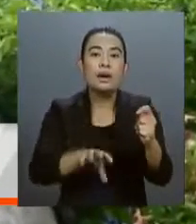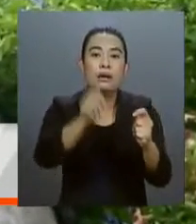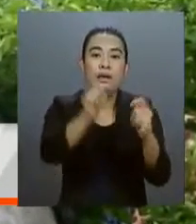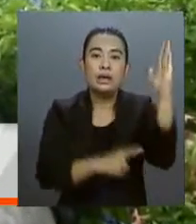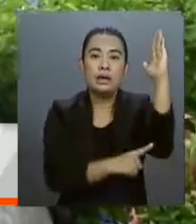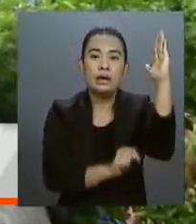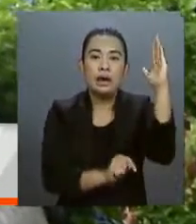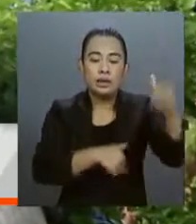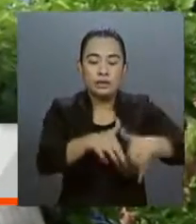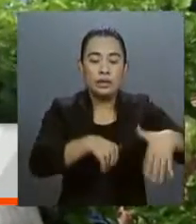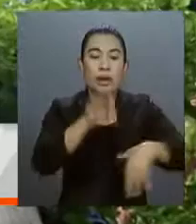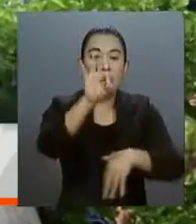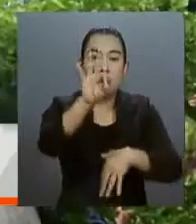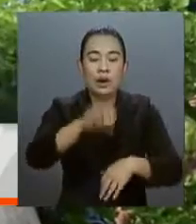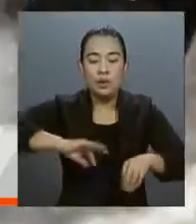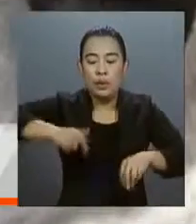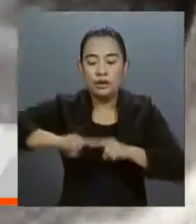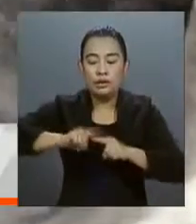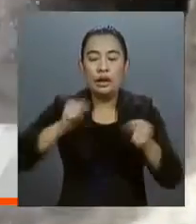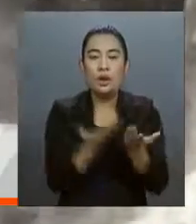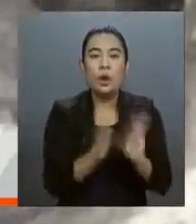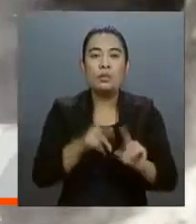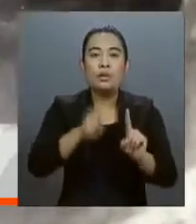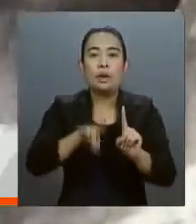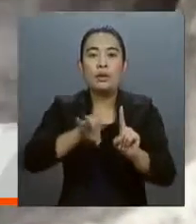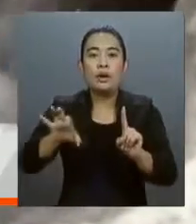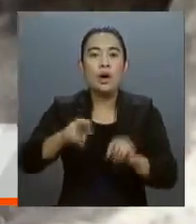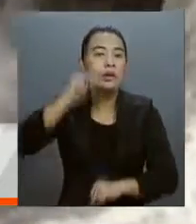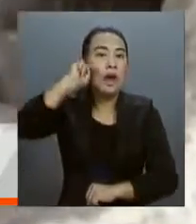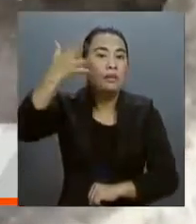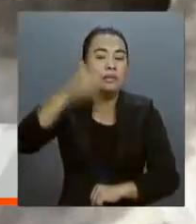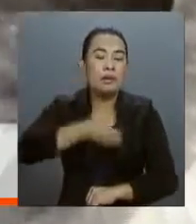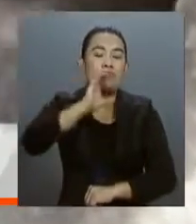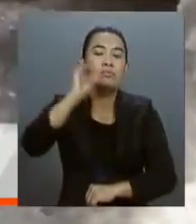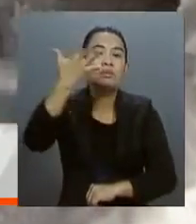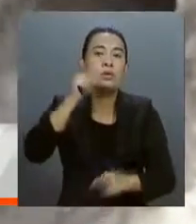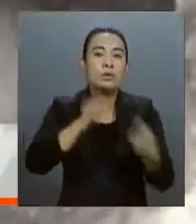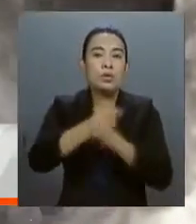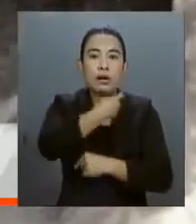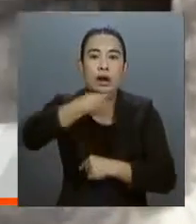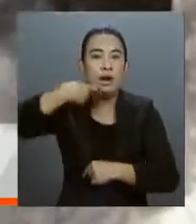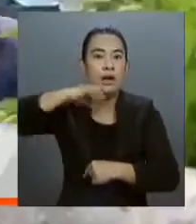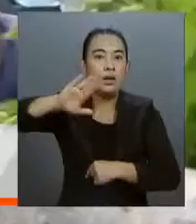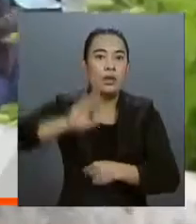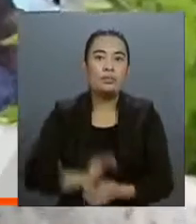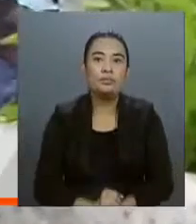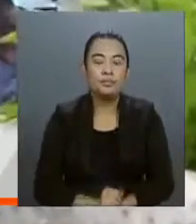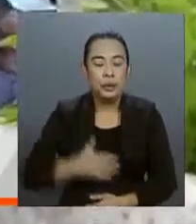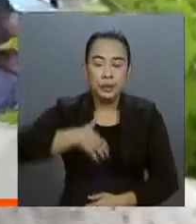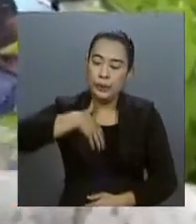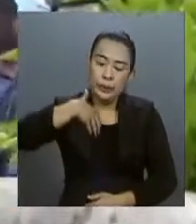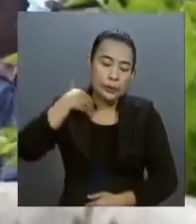9หมู่บ้านประมาณ 1,800 ครอบครัวขาดแคลนน้ำดื่มและน้ำใช้ในช่วงหน้าแล้งทำให้ชาวบ้านรับความเดือดร้